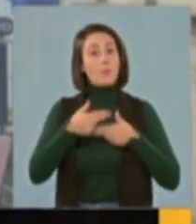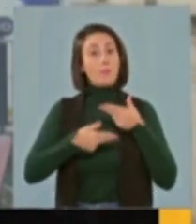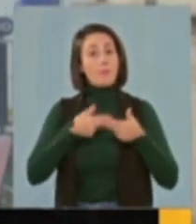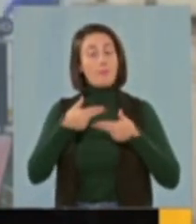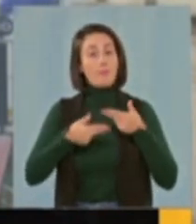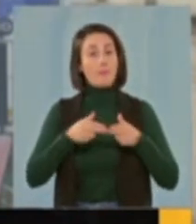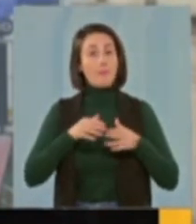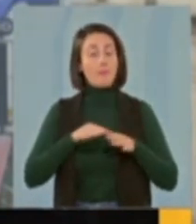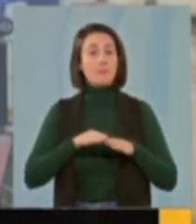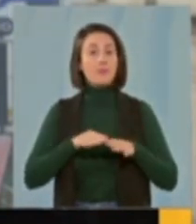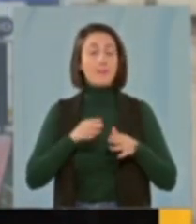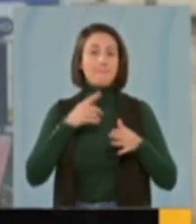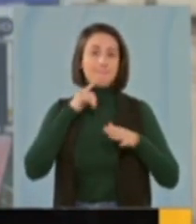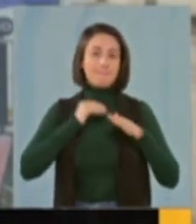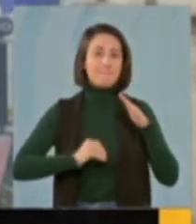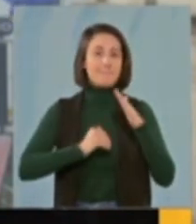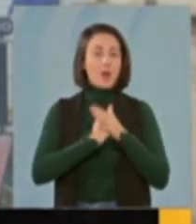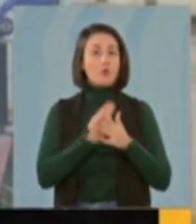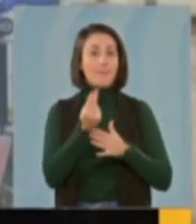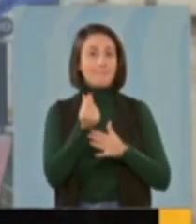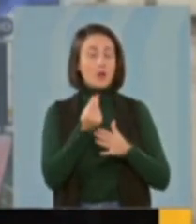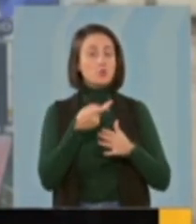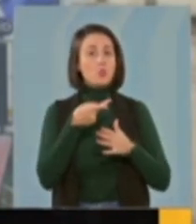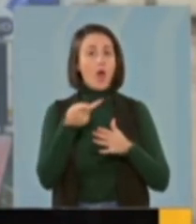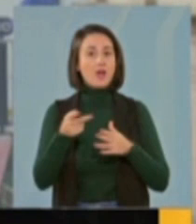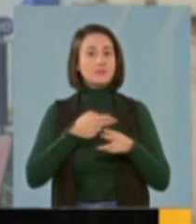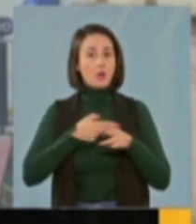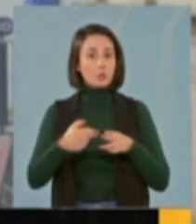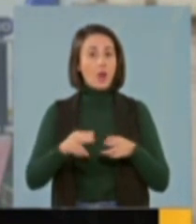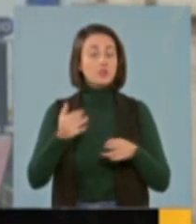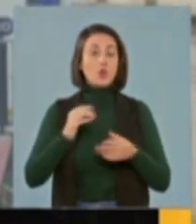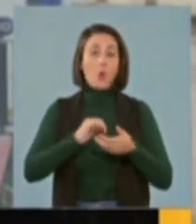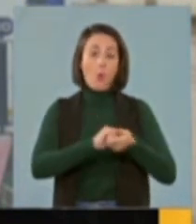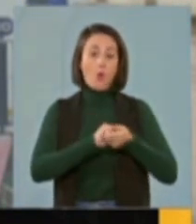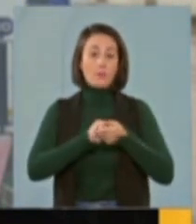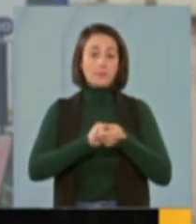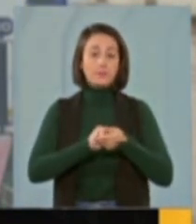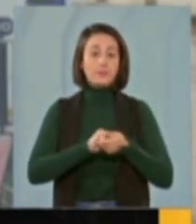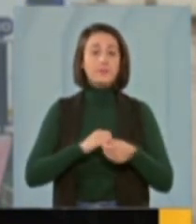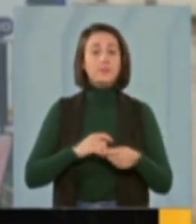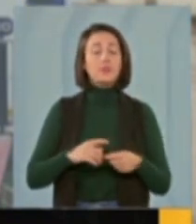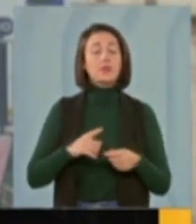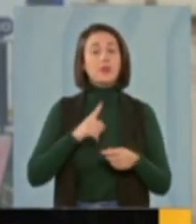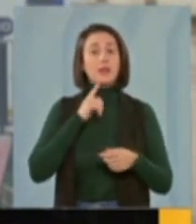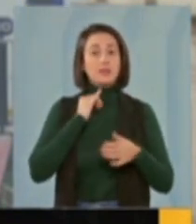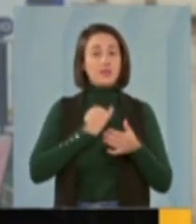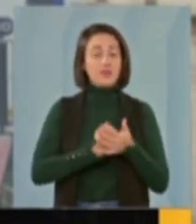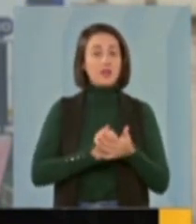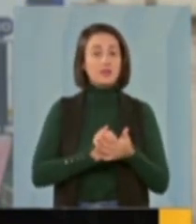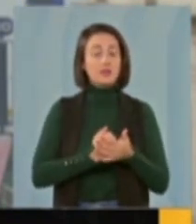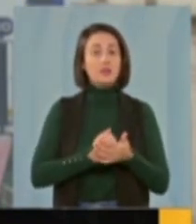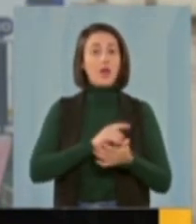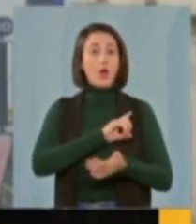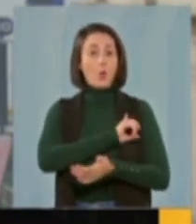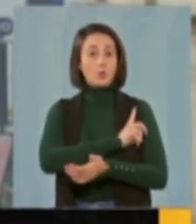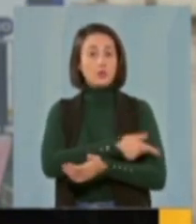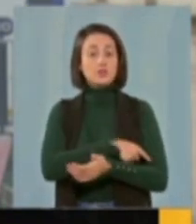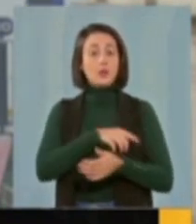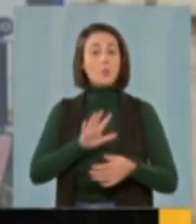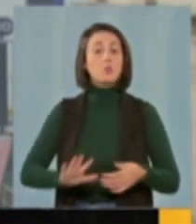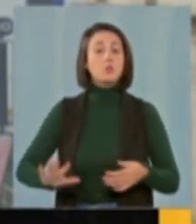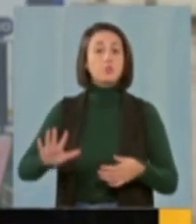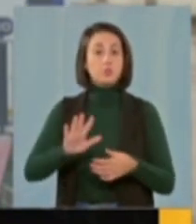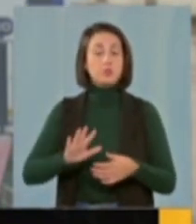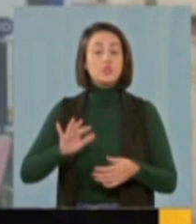plafonări de prețuri la energie electrică și gaze naturale Dar și o colaborare colaborare reală între autoritățile publice